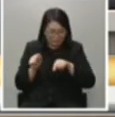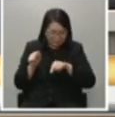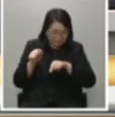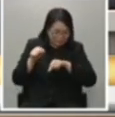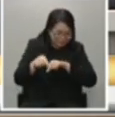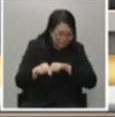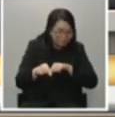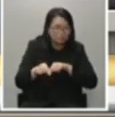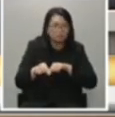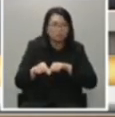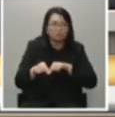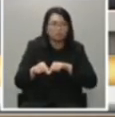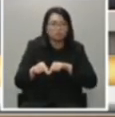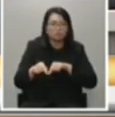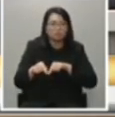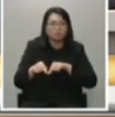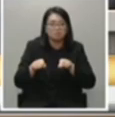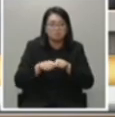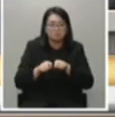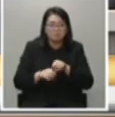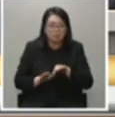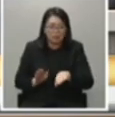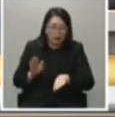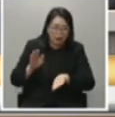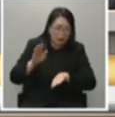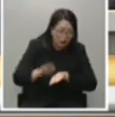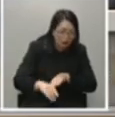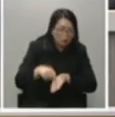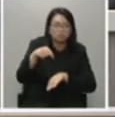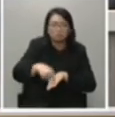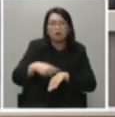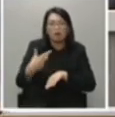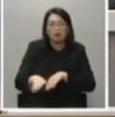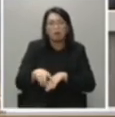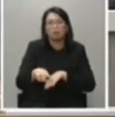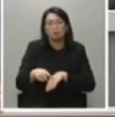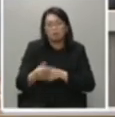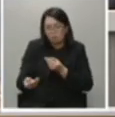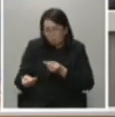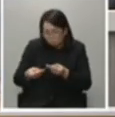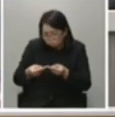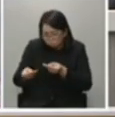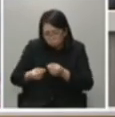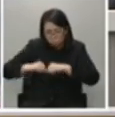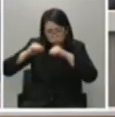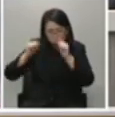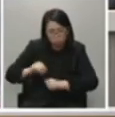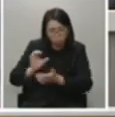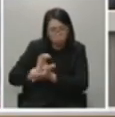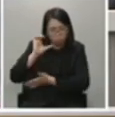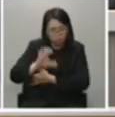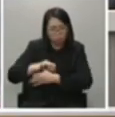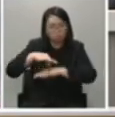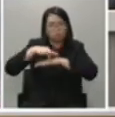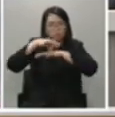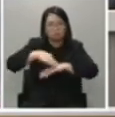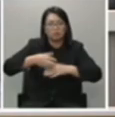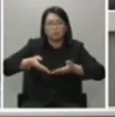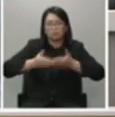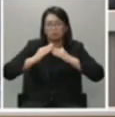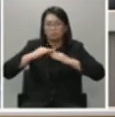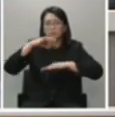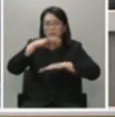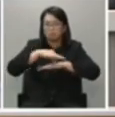แล้วค่ะหลังจากที่คณะกรรมการขับเคลื่อนการเจรจาการค้าและการลงทุนซึ่งแต่งตั้งโดยพลเอกประยุทธ์จันทร์โ